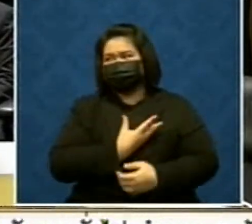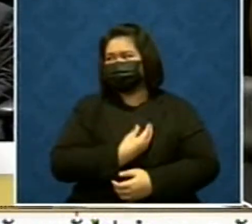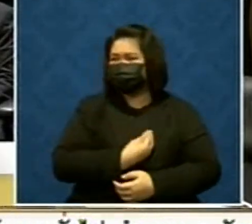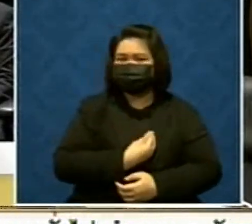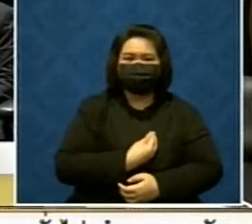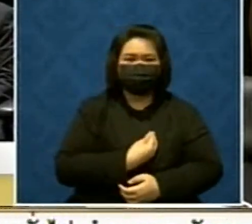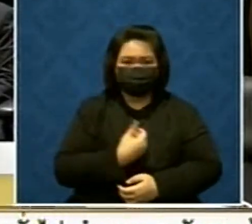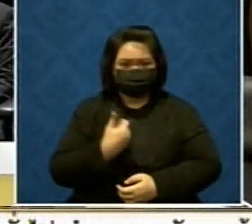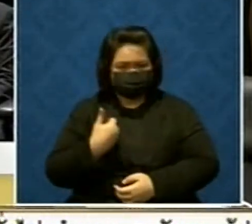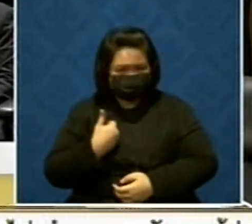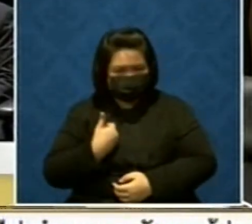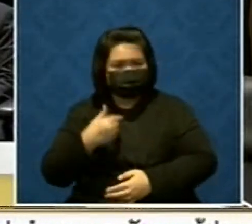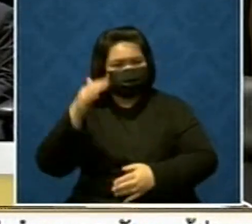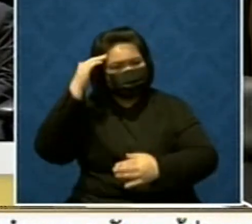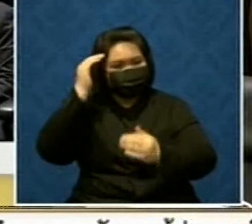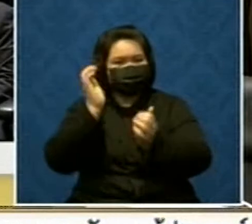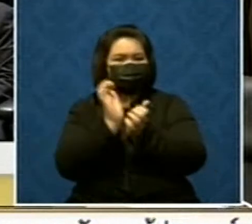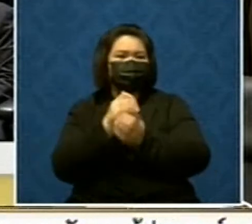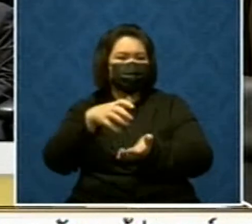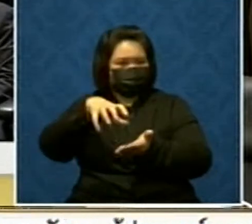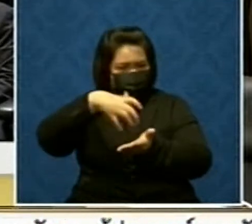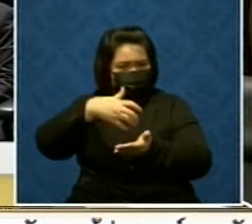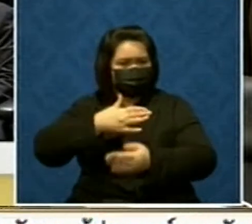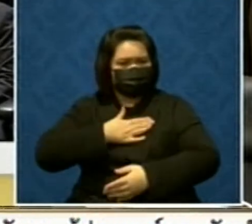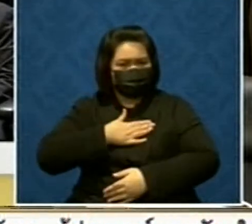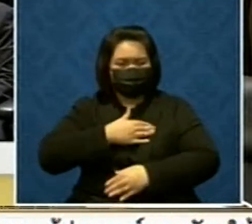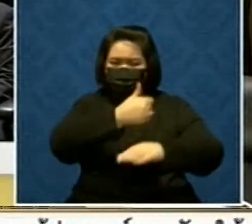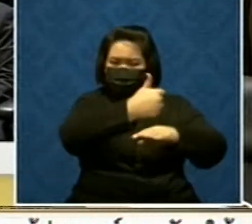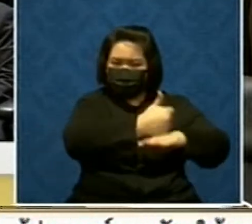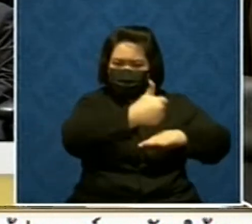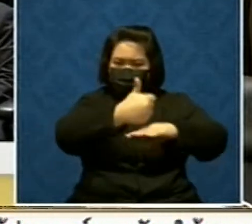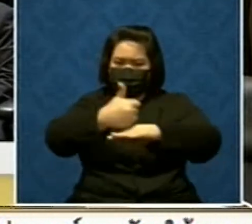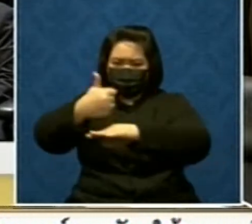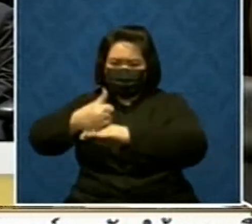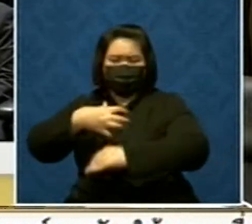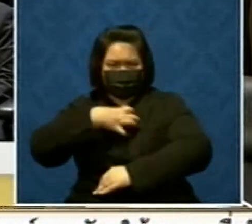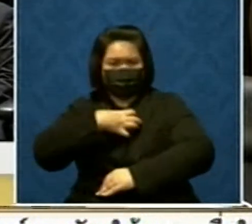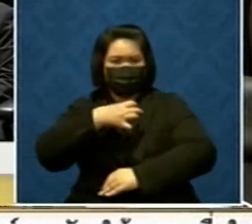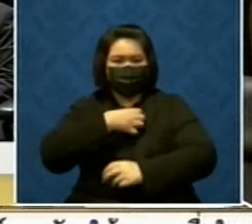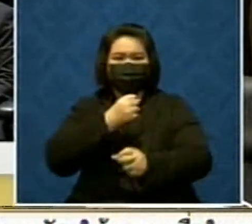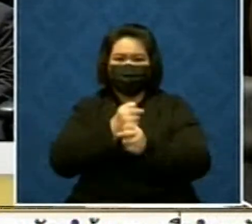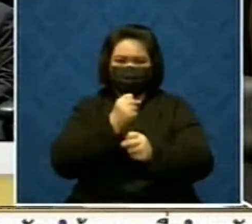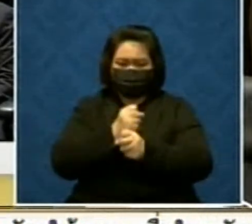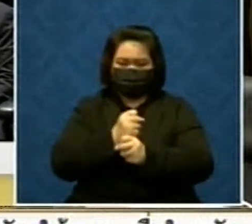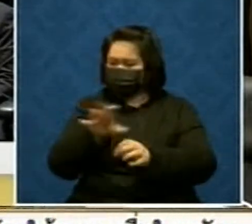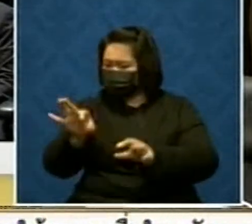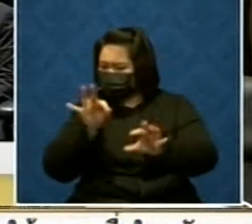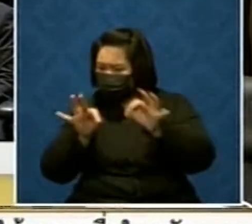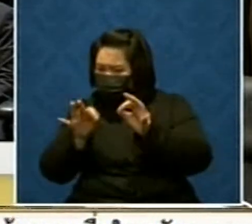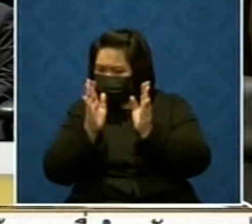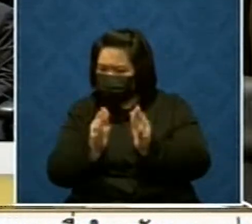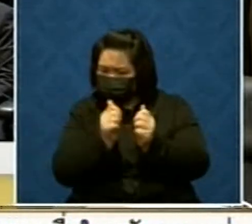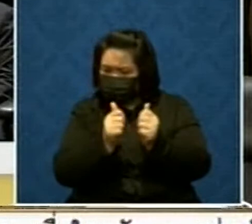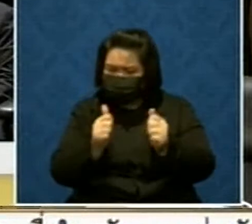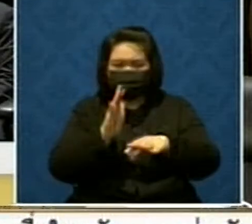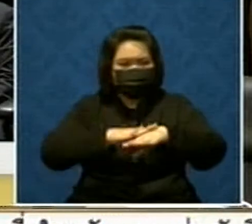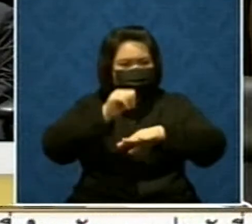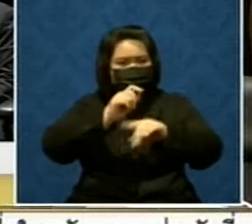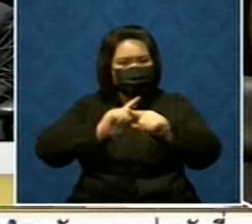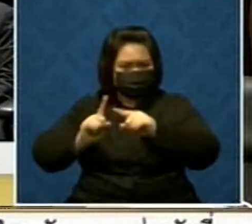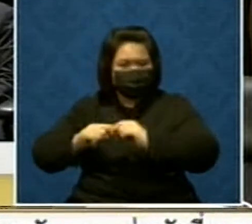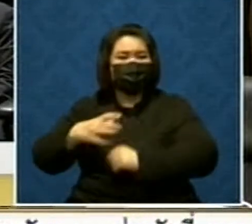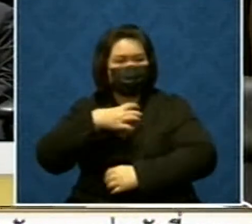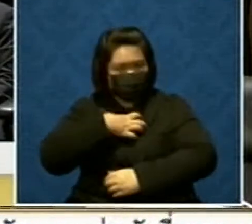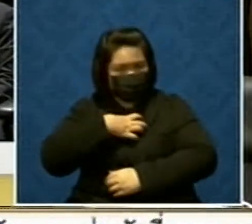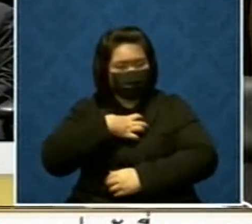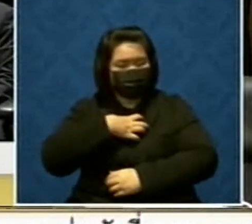าก็บอกผมมาผบ.ต่างๆคนต่างๆเขาอยากทำงานเขาอยากคนที่มีความสามารถมาผบ.หน่วยต่างๆเขาก็อยาก